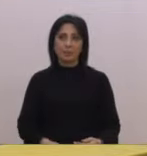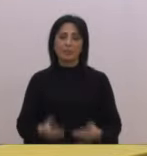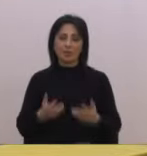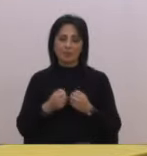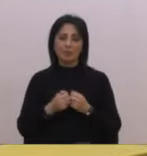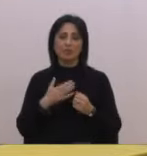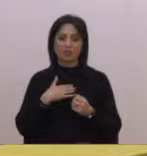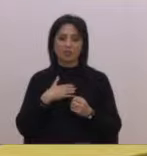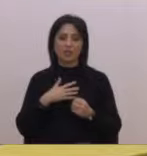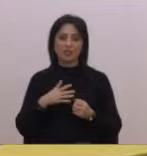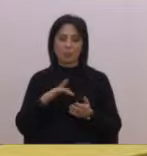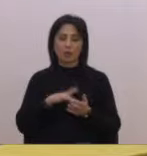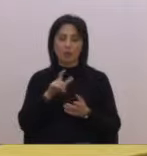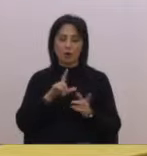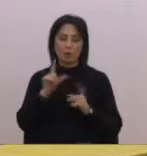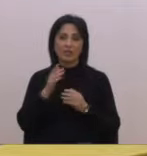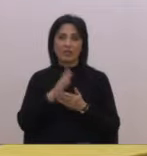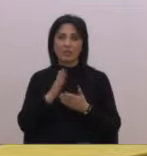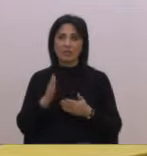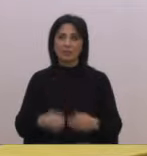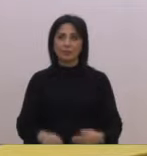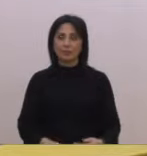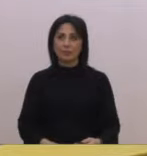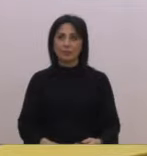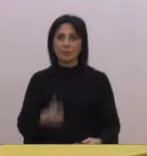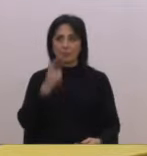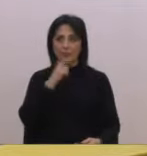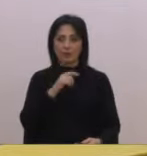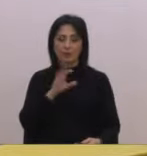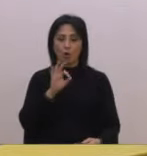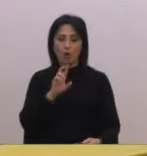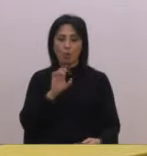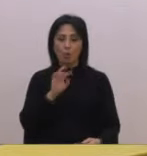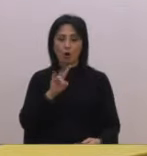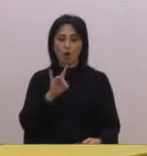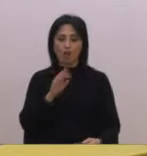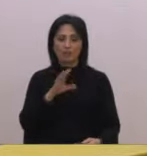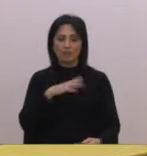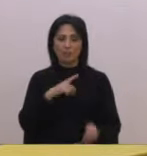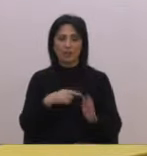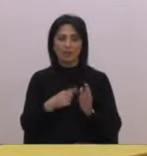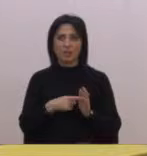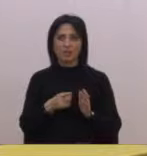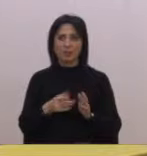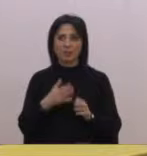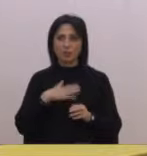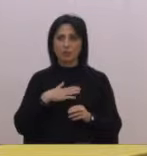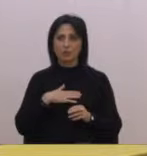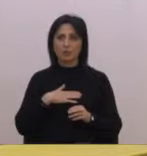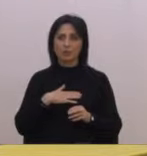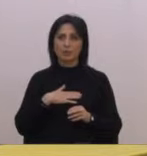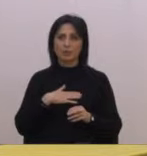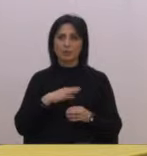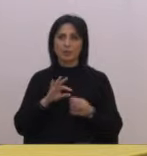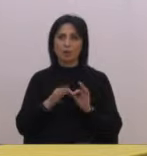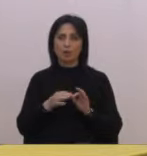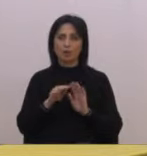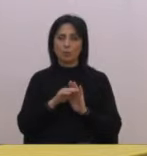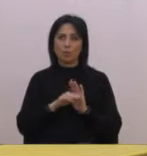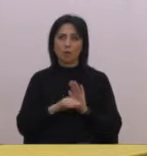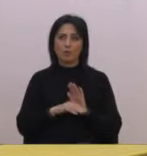მისაღებად ჩვენი ქვეყნის მოსახლეობის ნაწილი. Ბატონი ანტონ ოგოლაშვილის კითხვა ეხებოდა ჩვენს კონკრეტულ